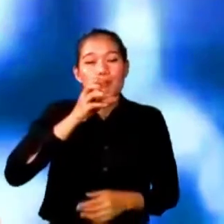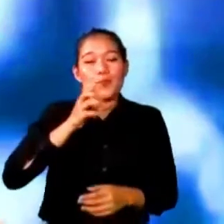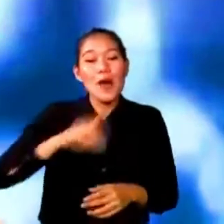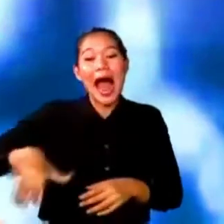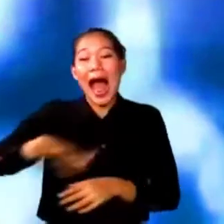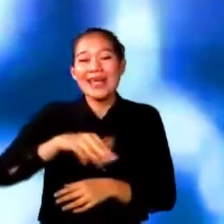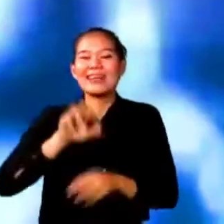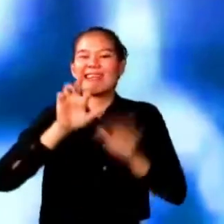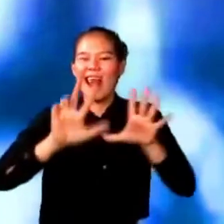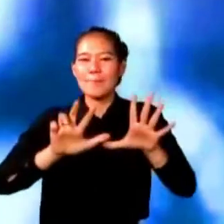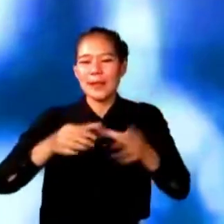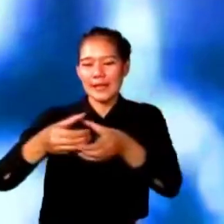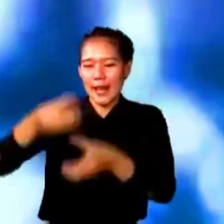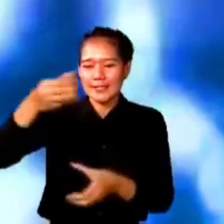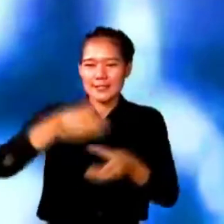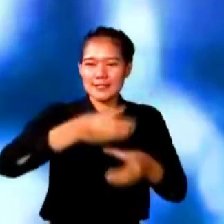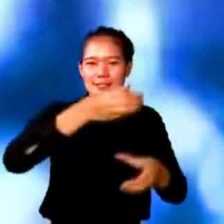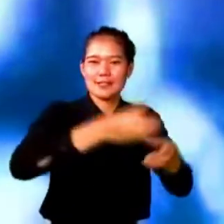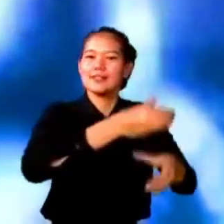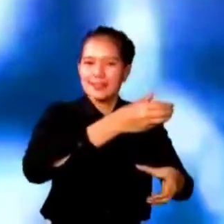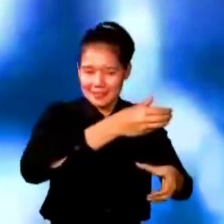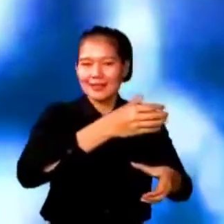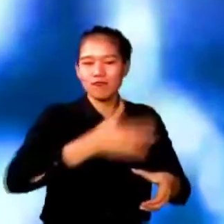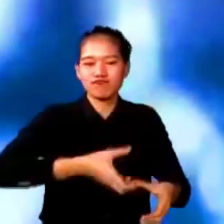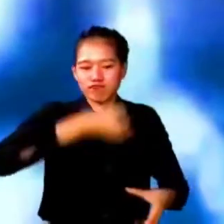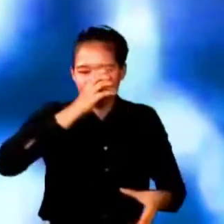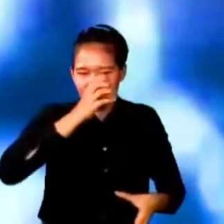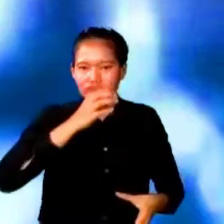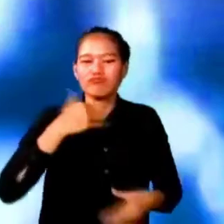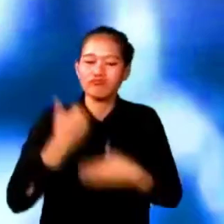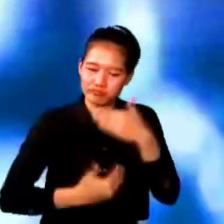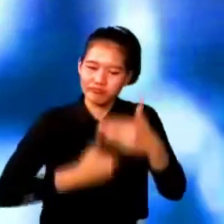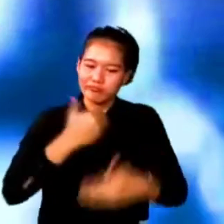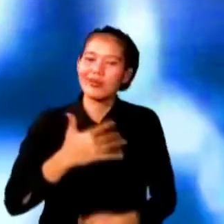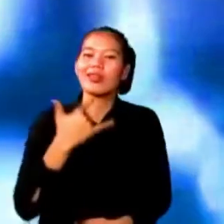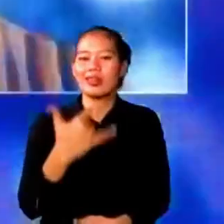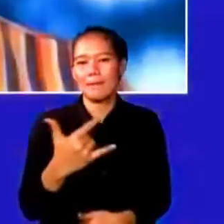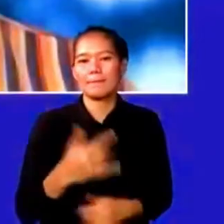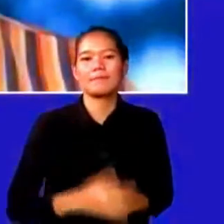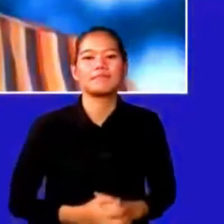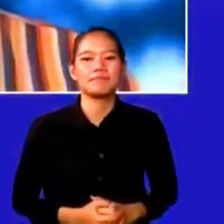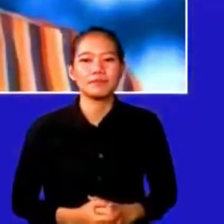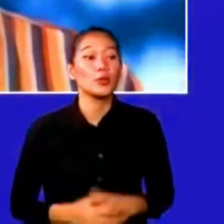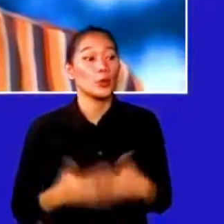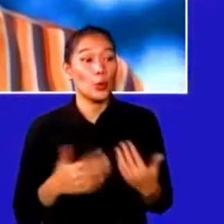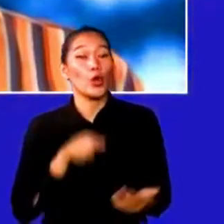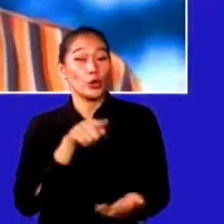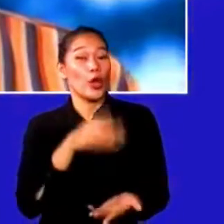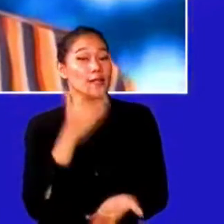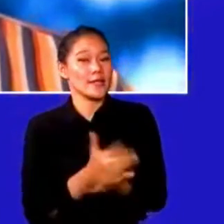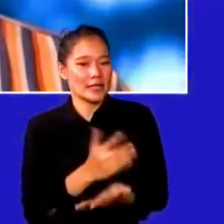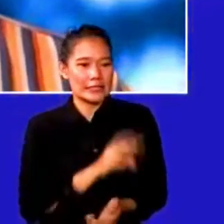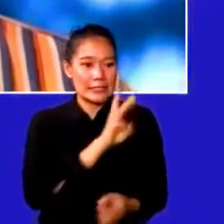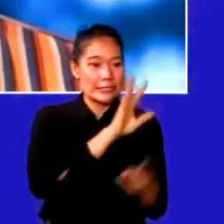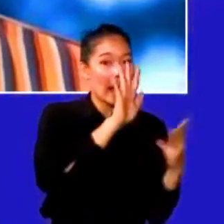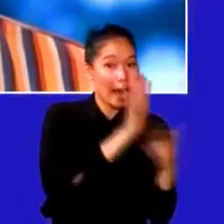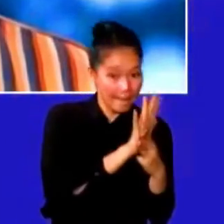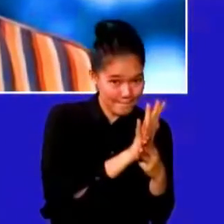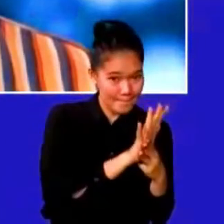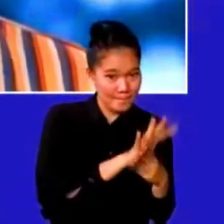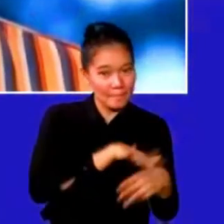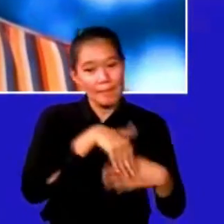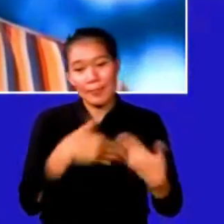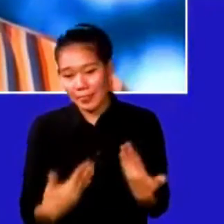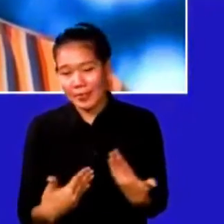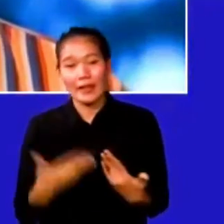itu semuanya tetap harus dijalankan sampai pandemic berakhir Oke jadi lebih perlu ditekankan ya Selain 3 M atau